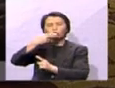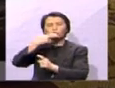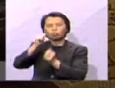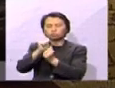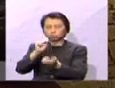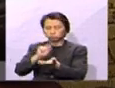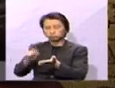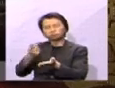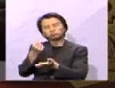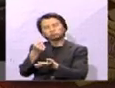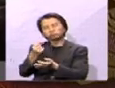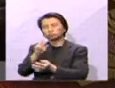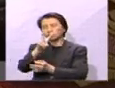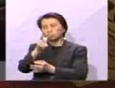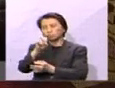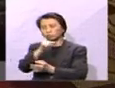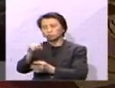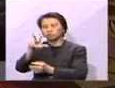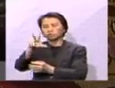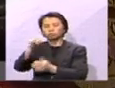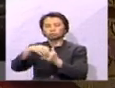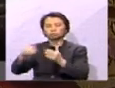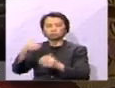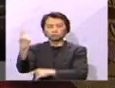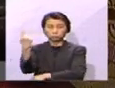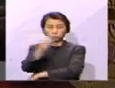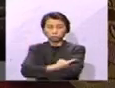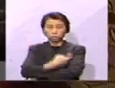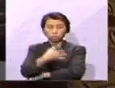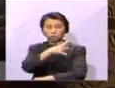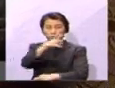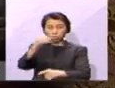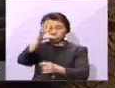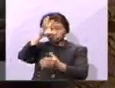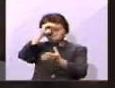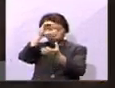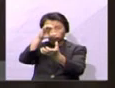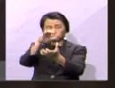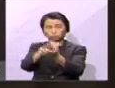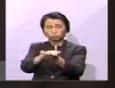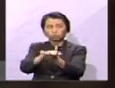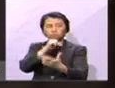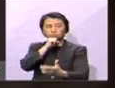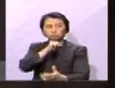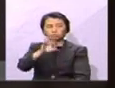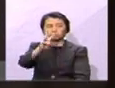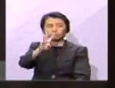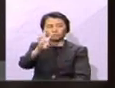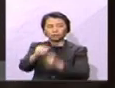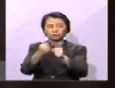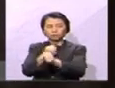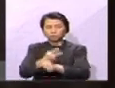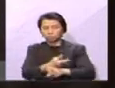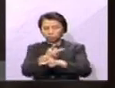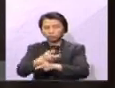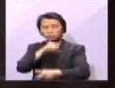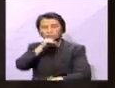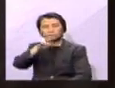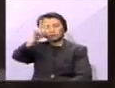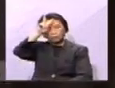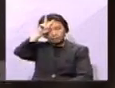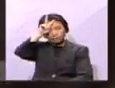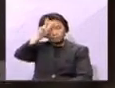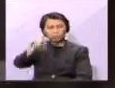pendapatan sekitar 20 hingga rm30 sehari dan suaminya Ibrahim donit 64 tahun menjaga kambing ternakan